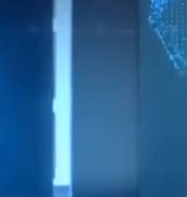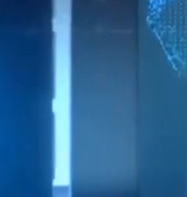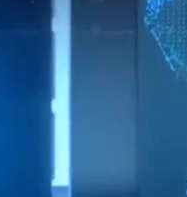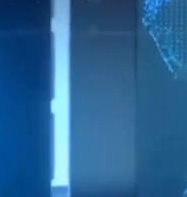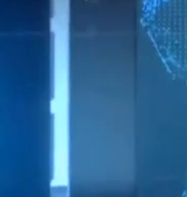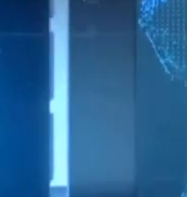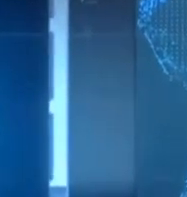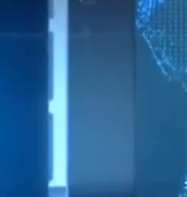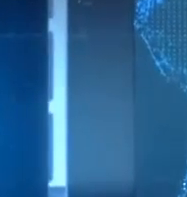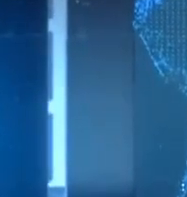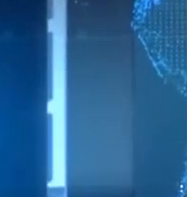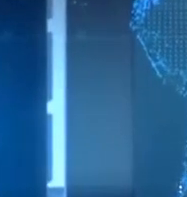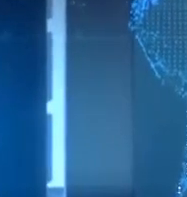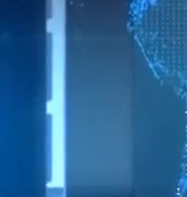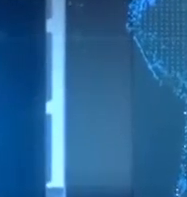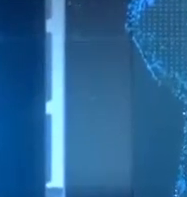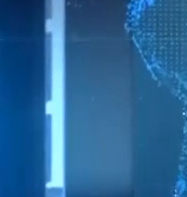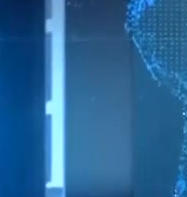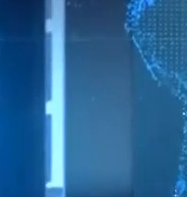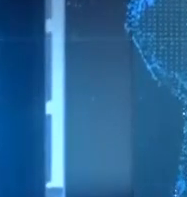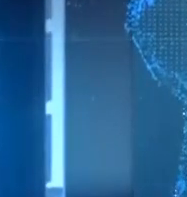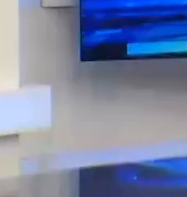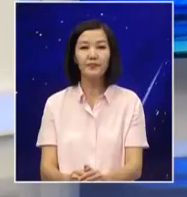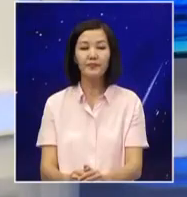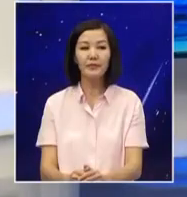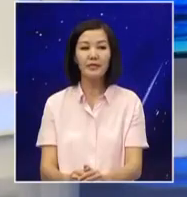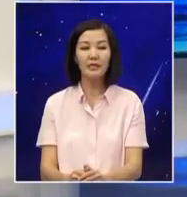Нұржан Мұқанов, Жетсу арнасы, Талдықорған.